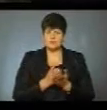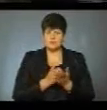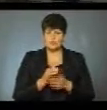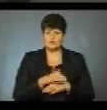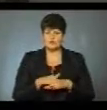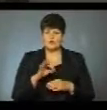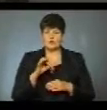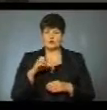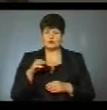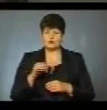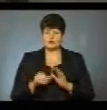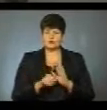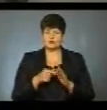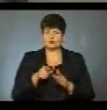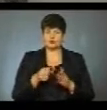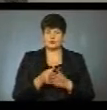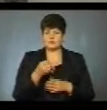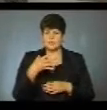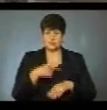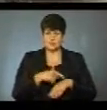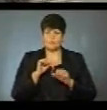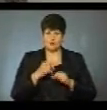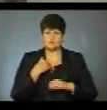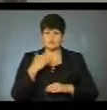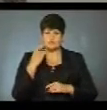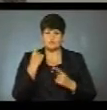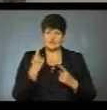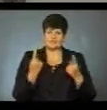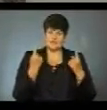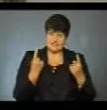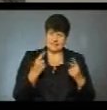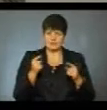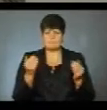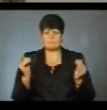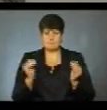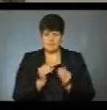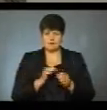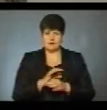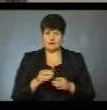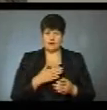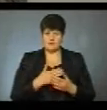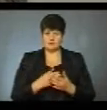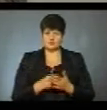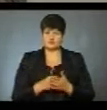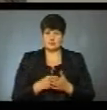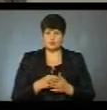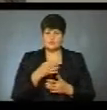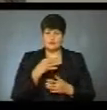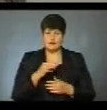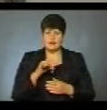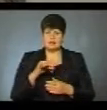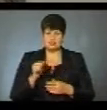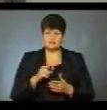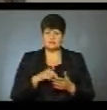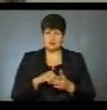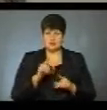вулиці Острозького, 6. Тут до 15-ї години можна проголосувати за один великий та один малий проєкт громадського бюджету, повідомила речниця Тернопільської